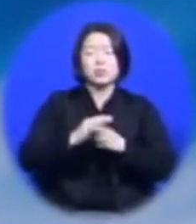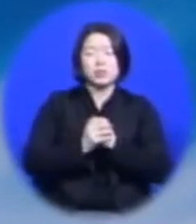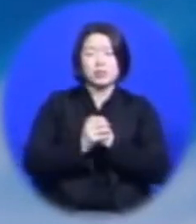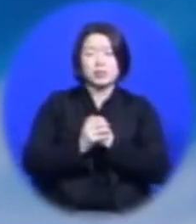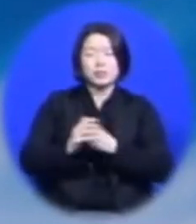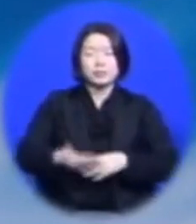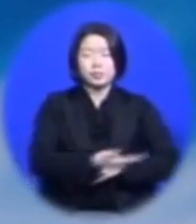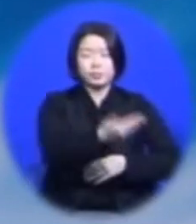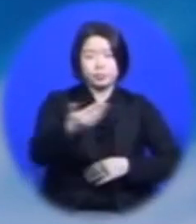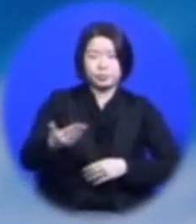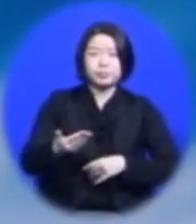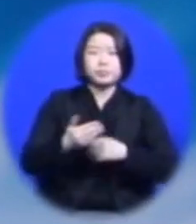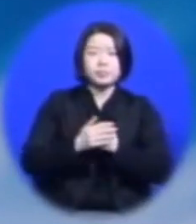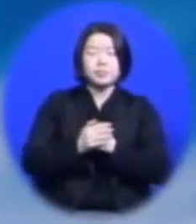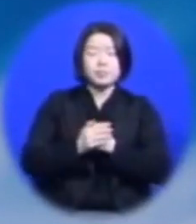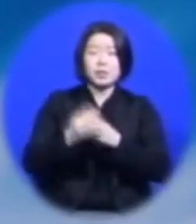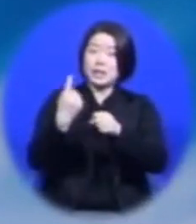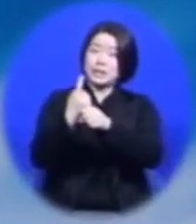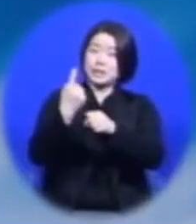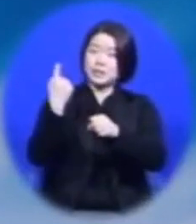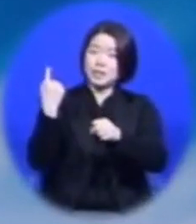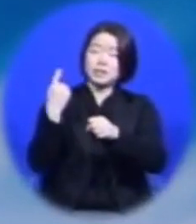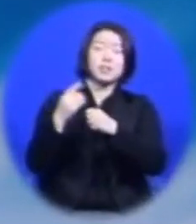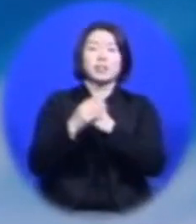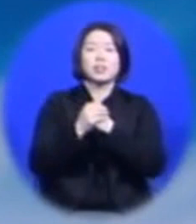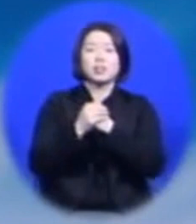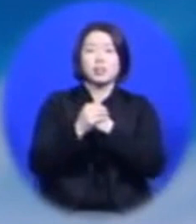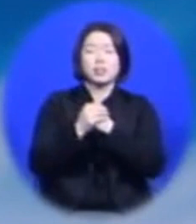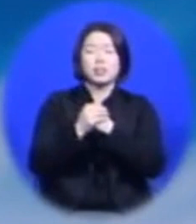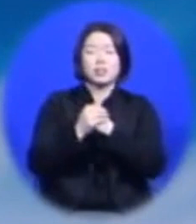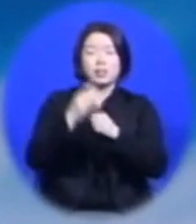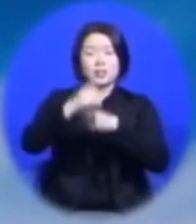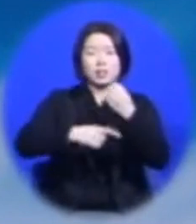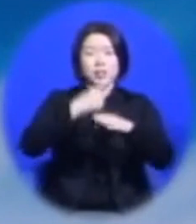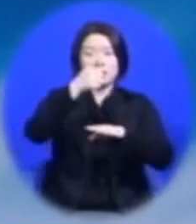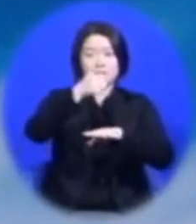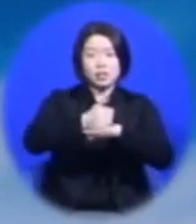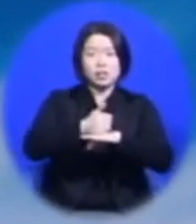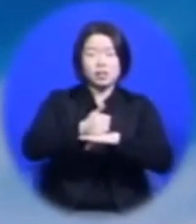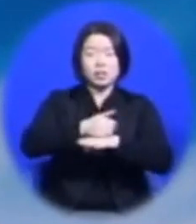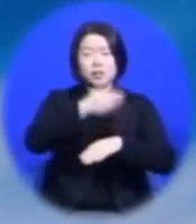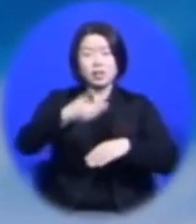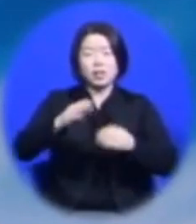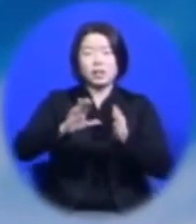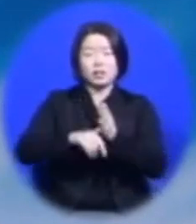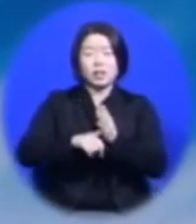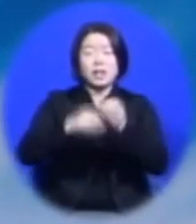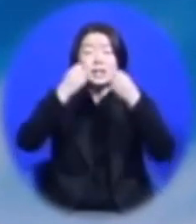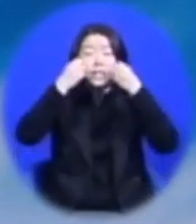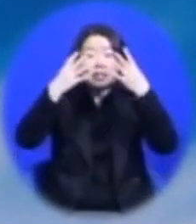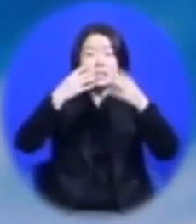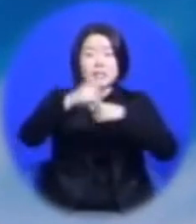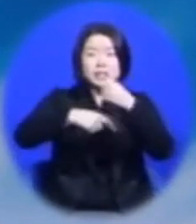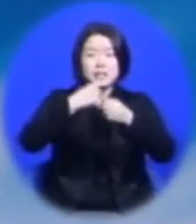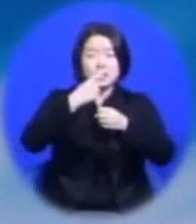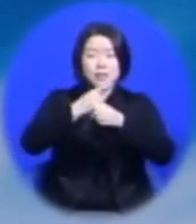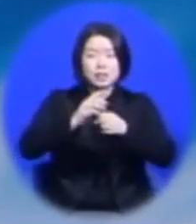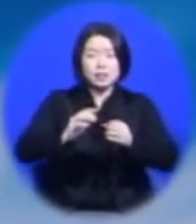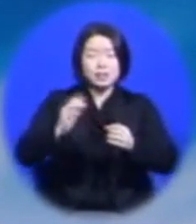여러분, 작년 연말을 지나면서 신년 집회 때